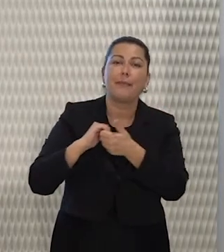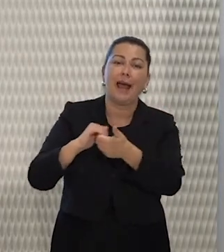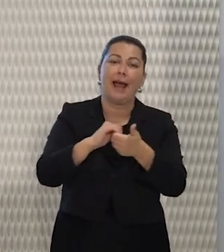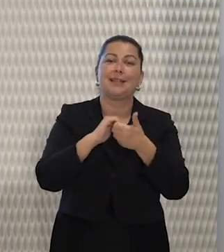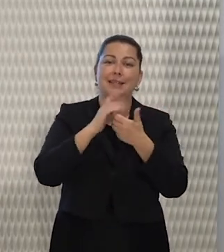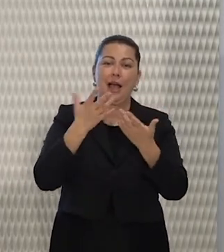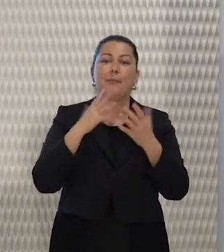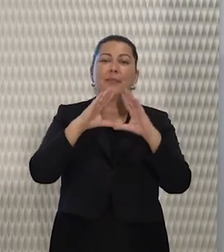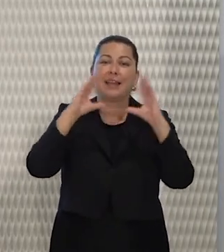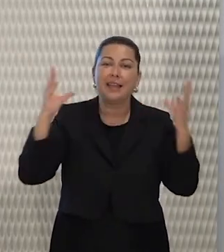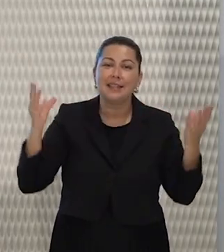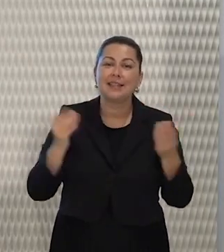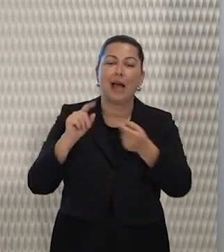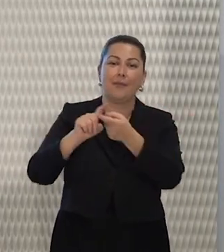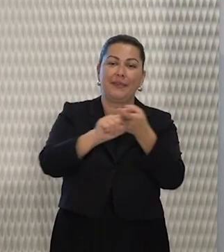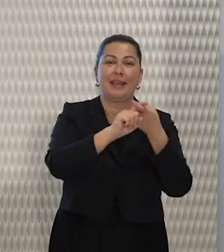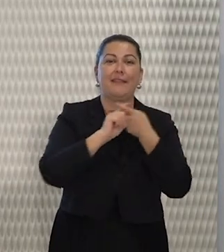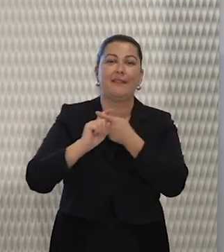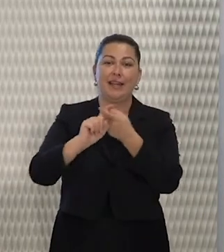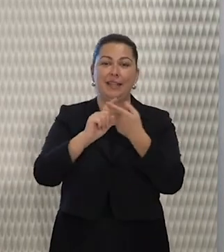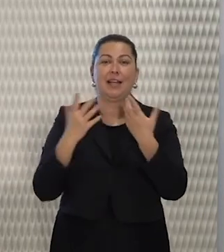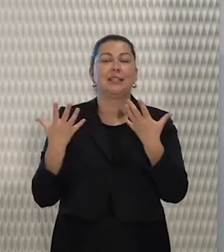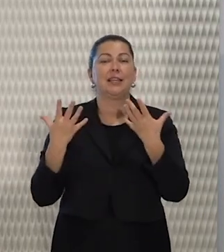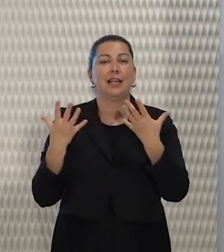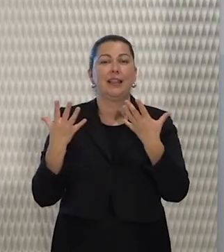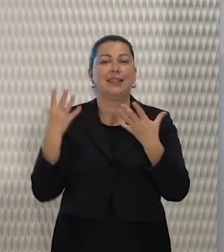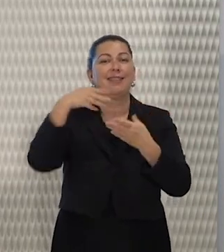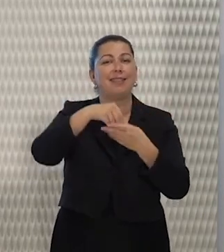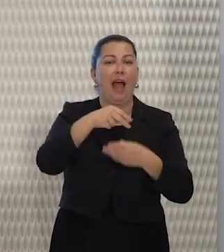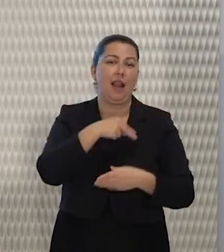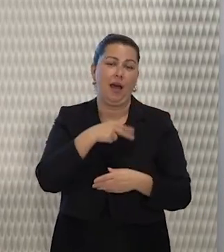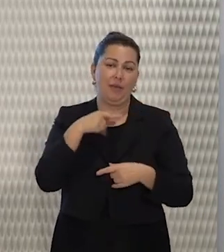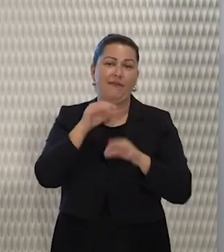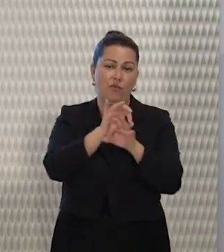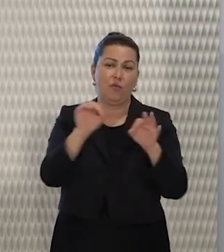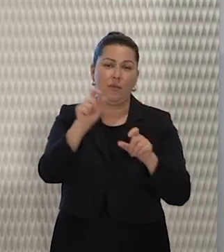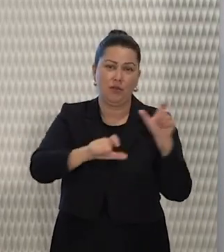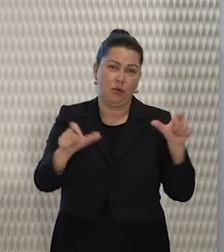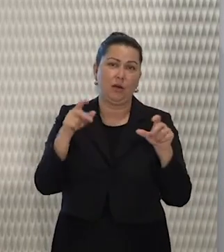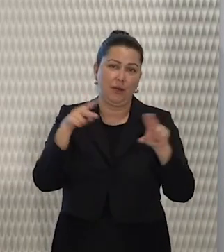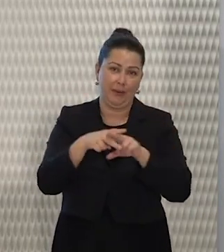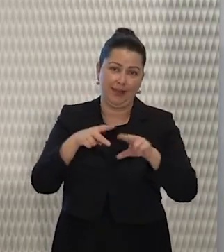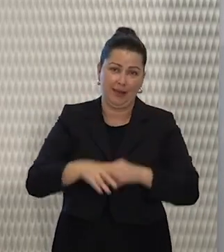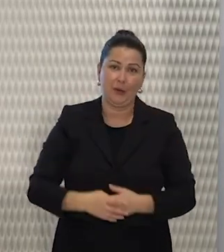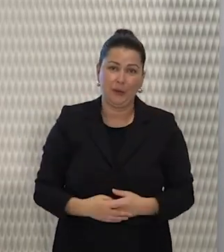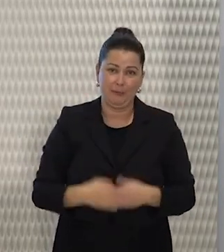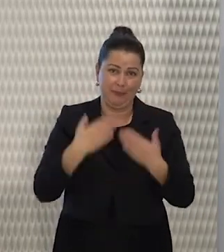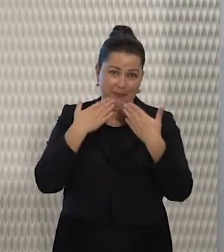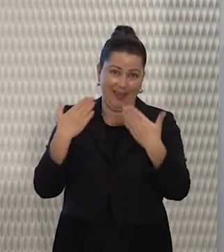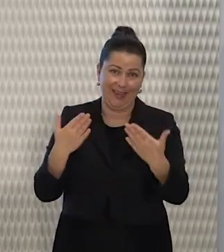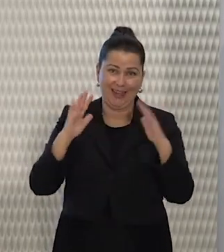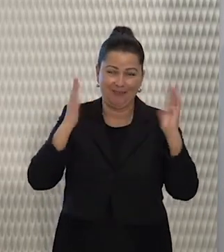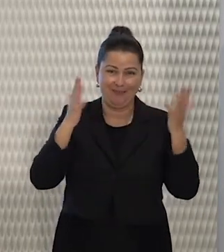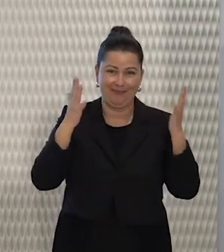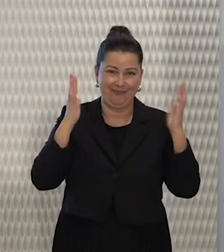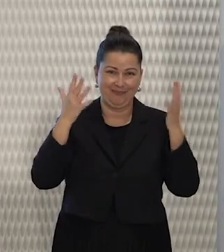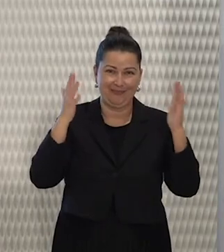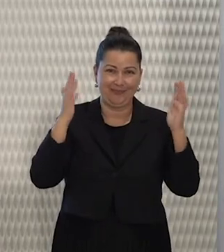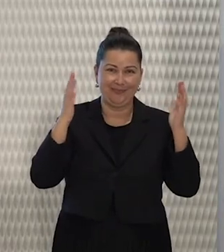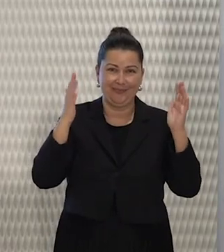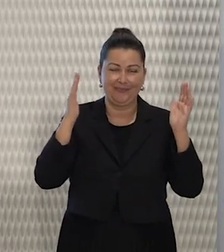der gesamtgesellschaftlichen Teilhabe für Menschen mit Behinderung. Danke. Herzlichen